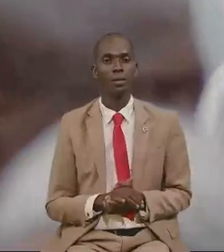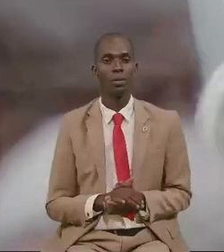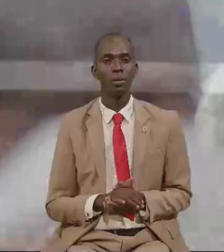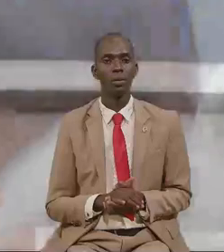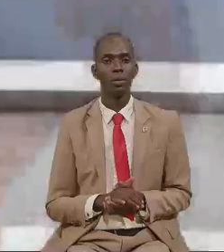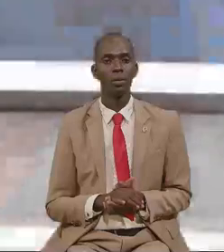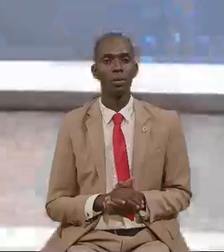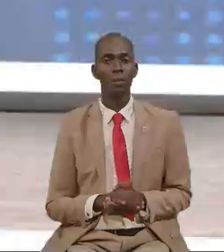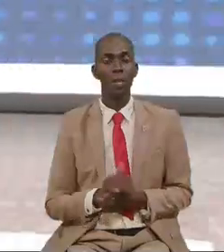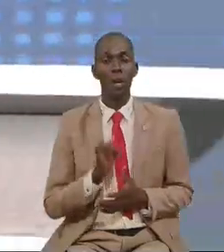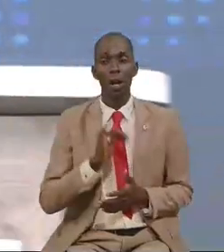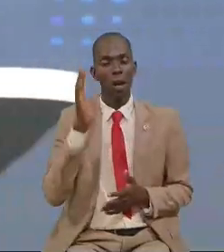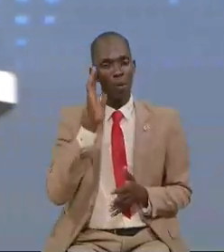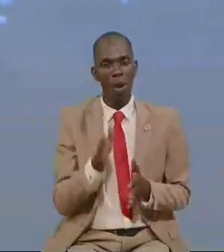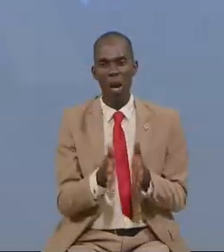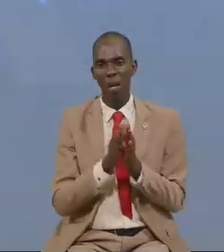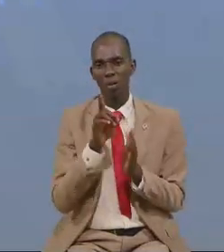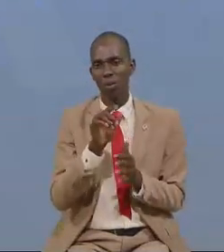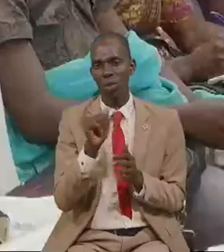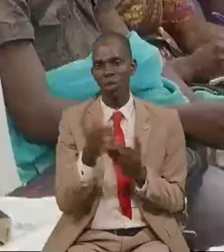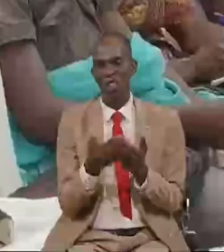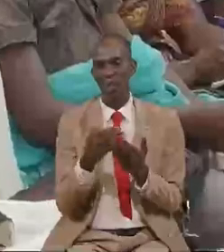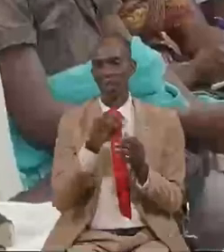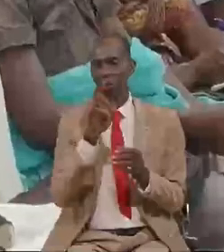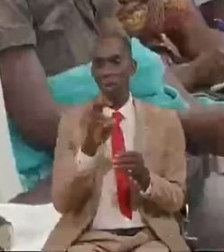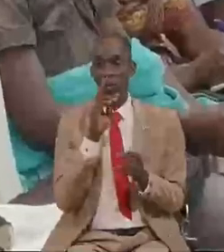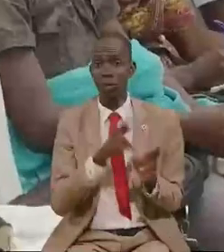Je vais vous poser une simple question. Êtes-vous prêt?